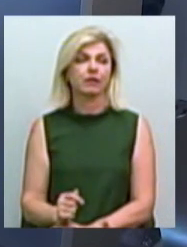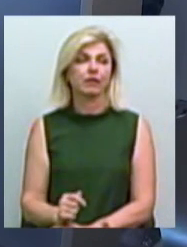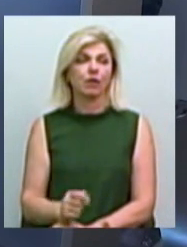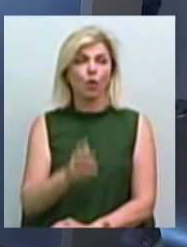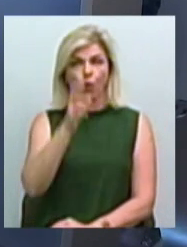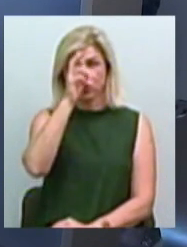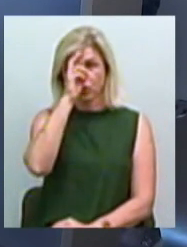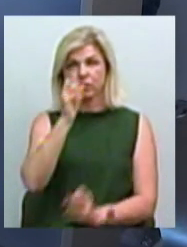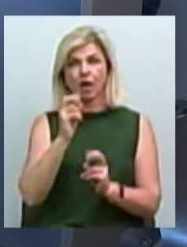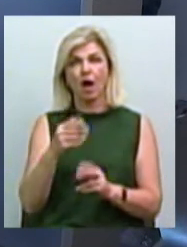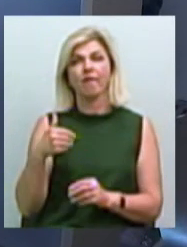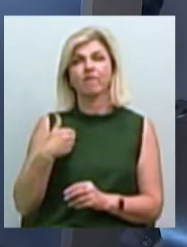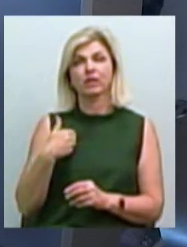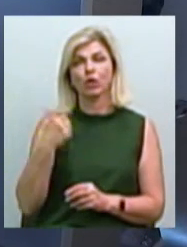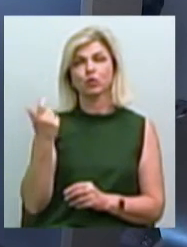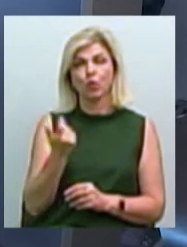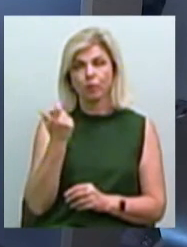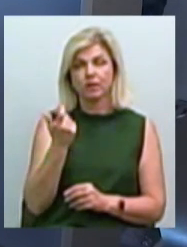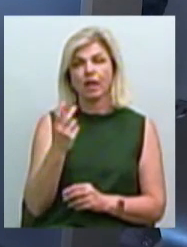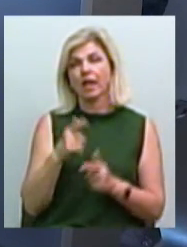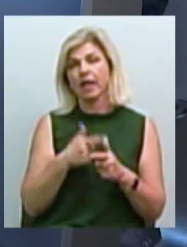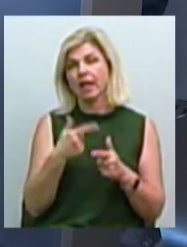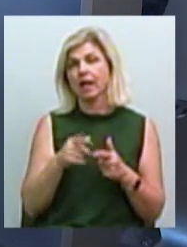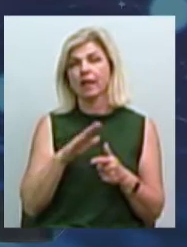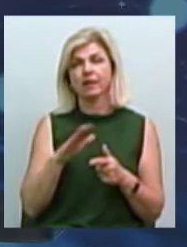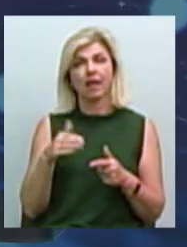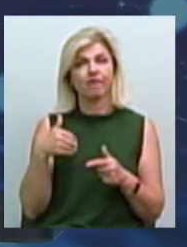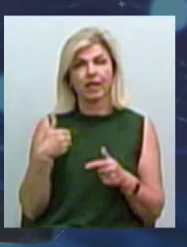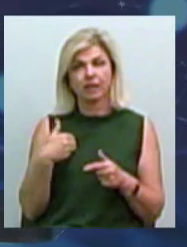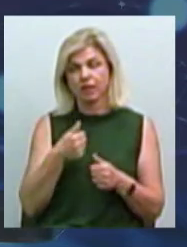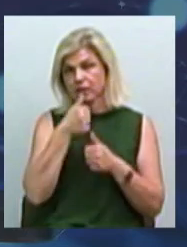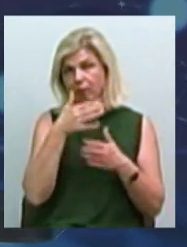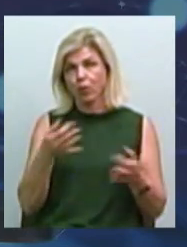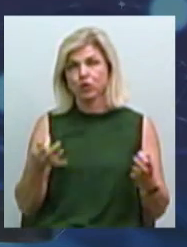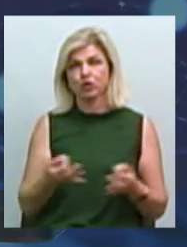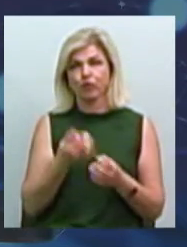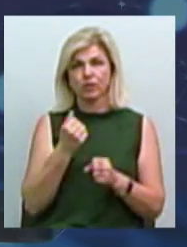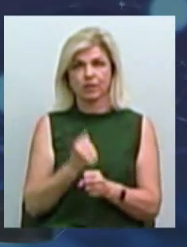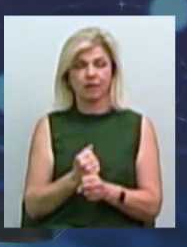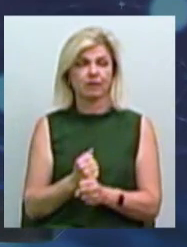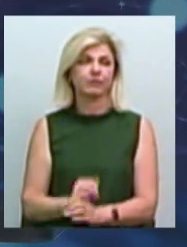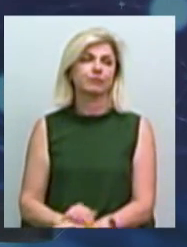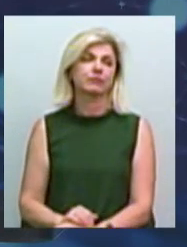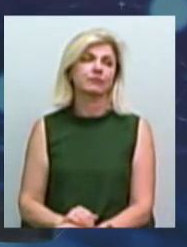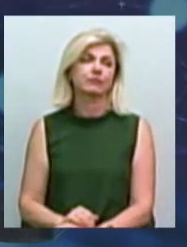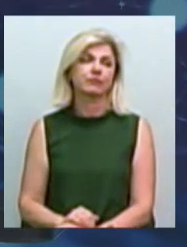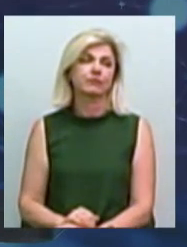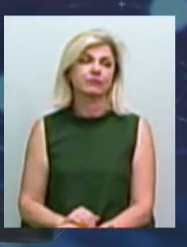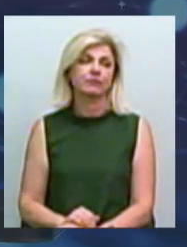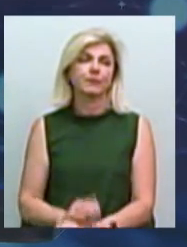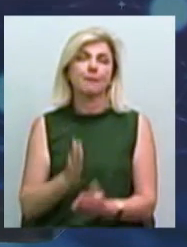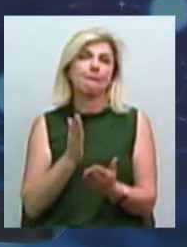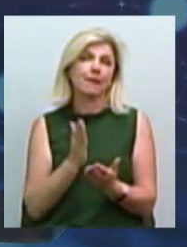государство как эффективный собственник или неэффективный не смог ничего сделать для того, чтобы... У нас одна хвилина. Да, есть